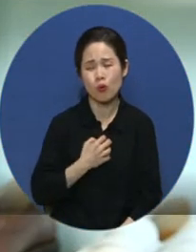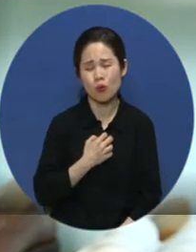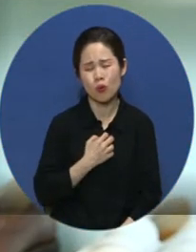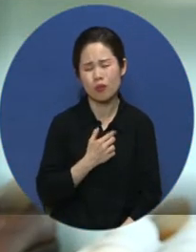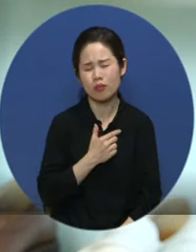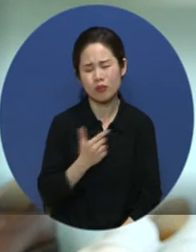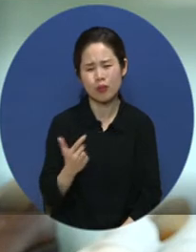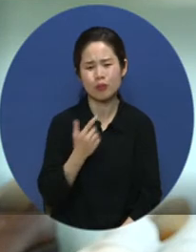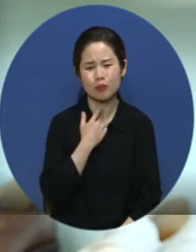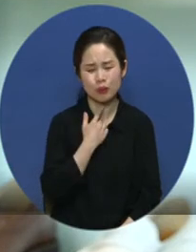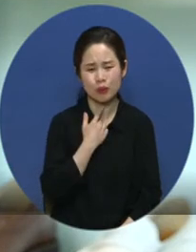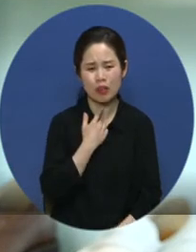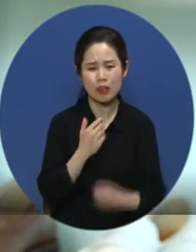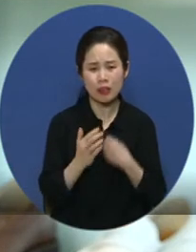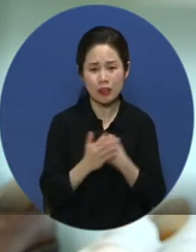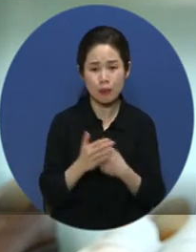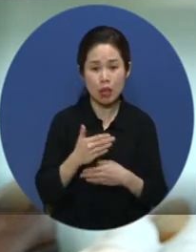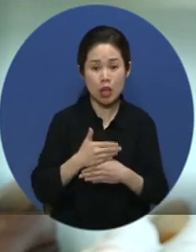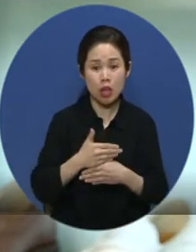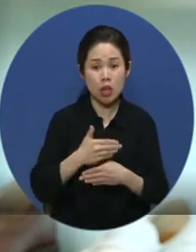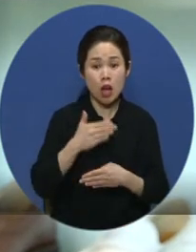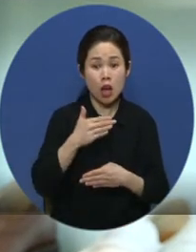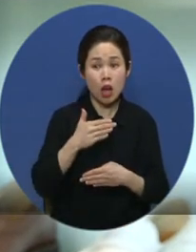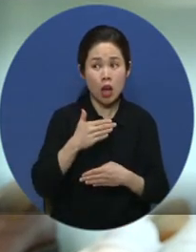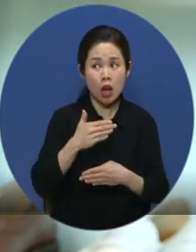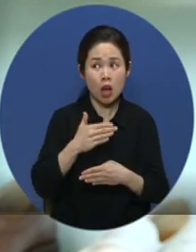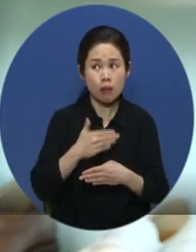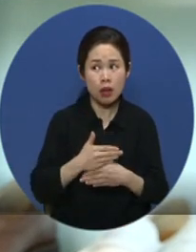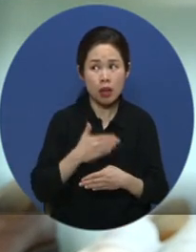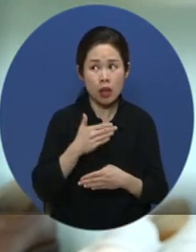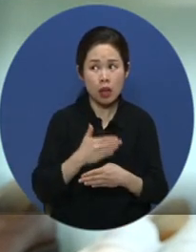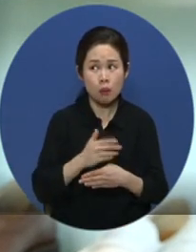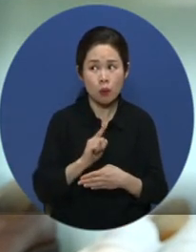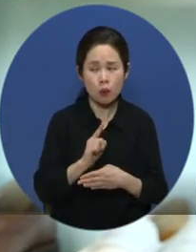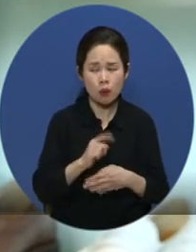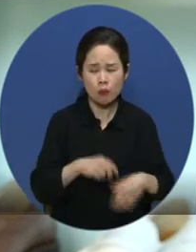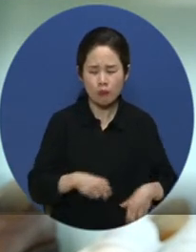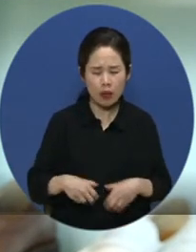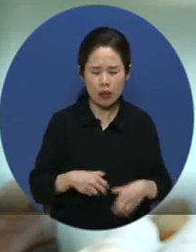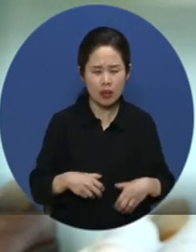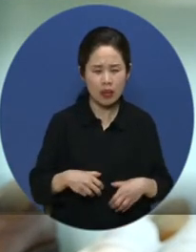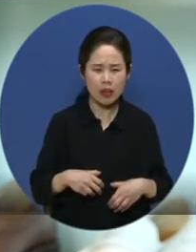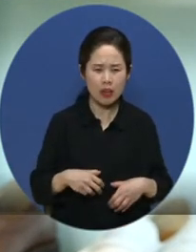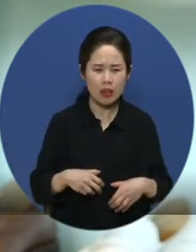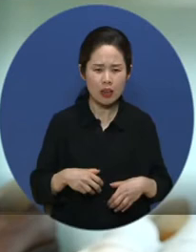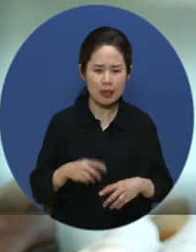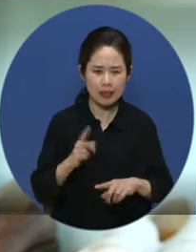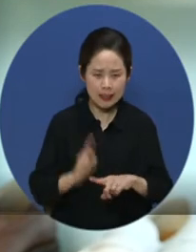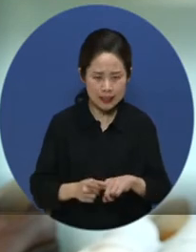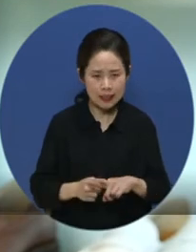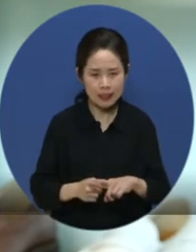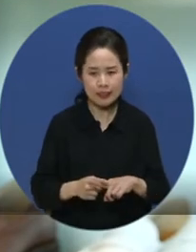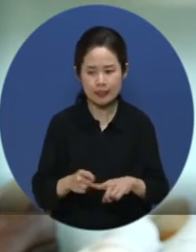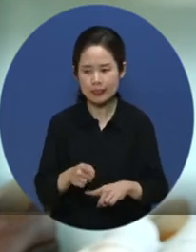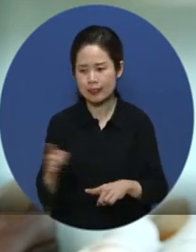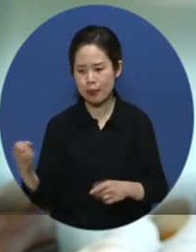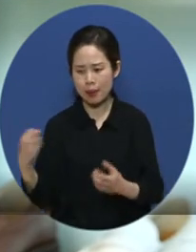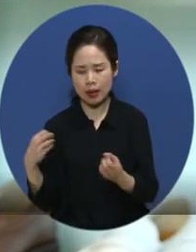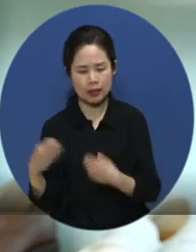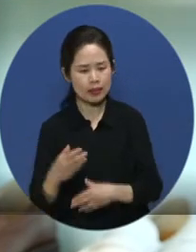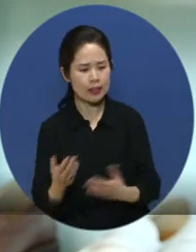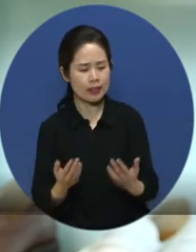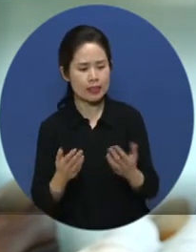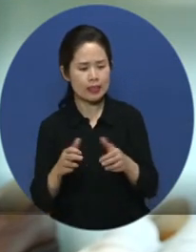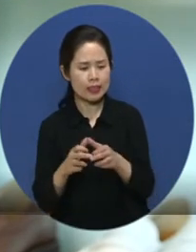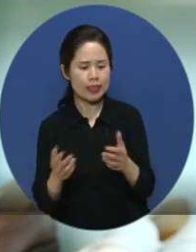굉장히 망설이고 또 망설이다가 정말 많은 사람들이 일자리를 위해서라면 해야 된다.